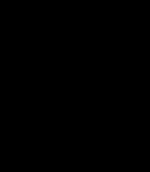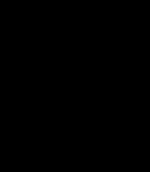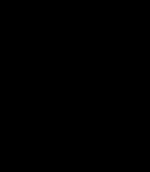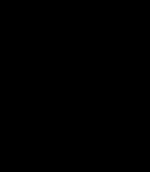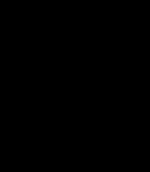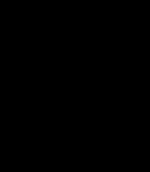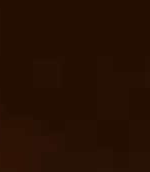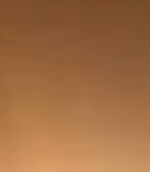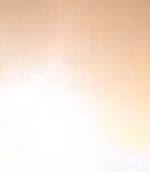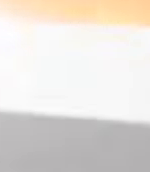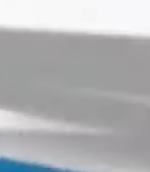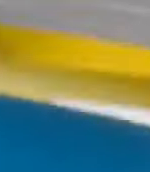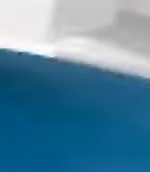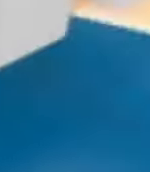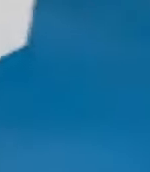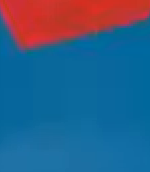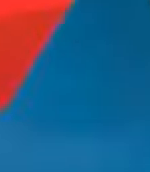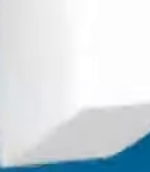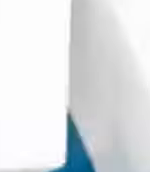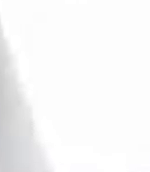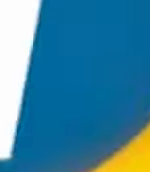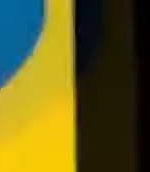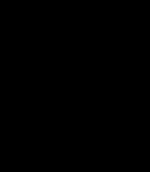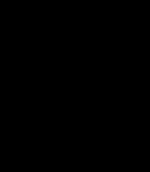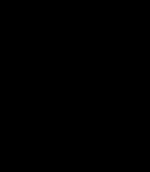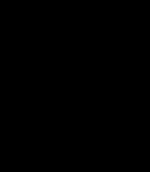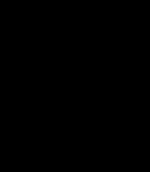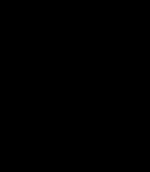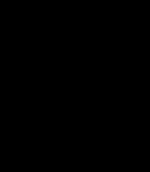Everywhere you go, MTN.